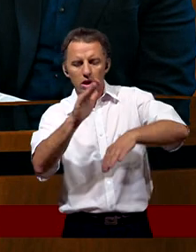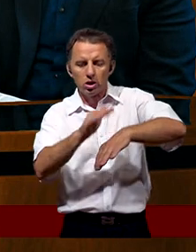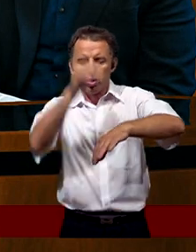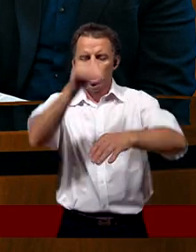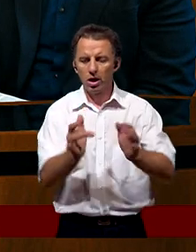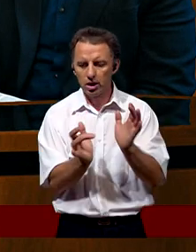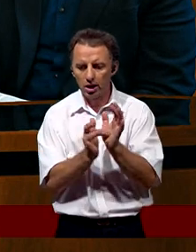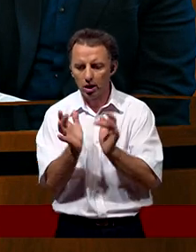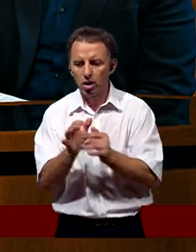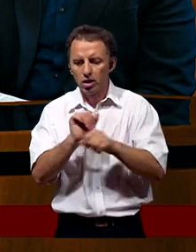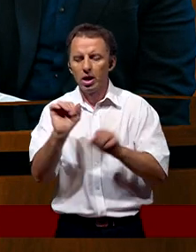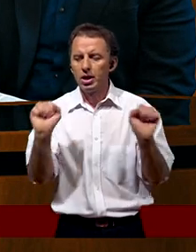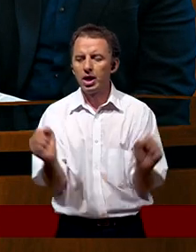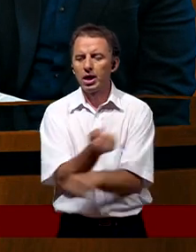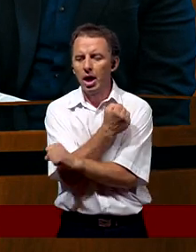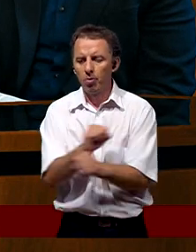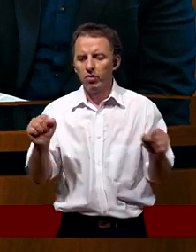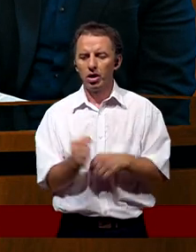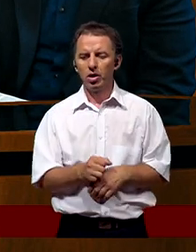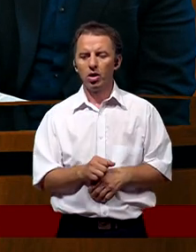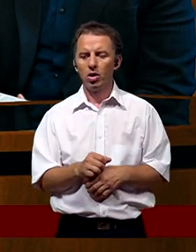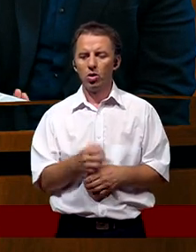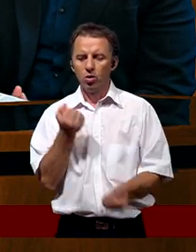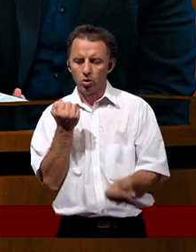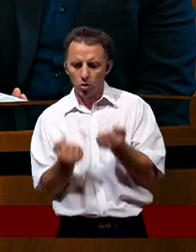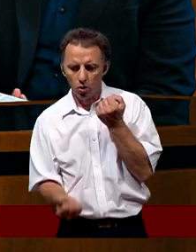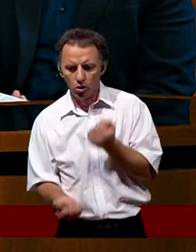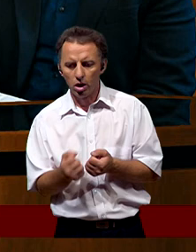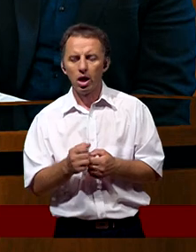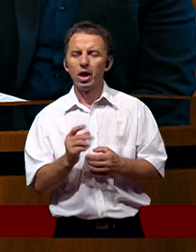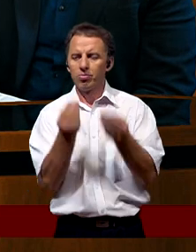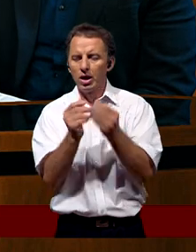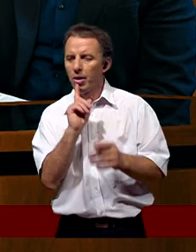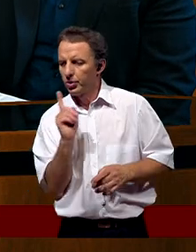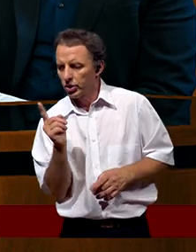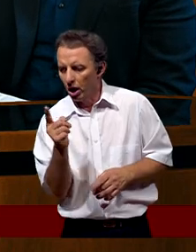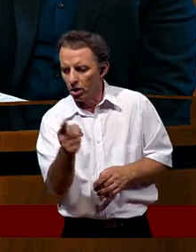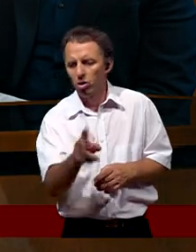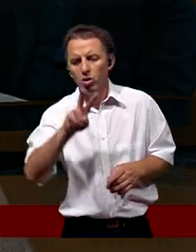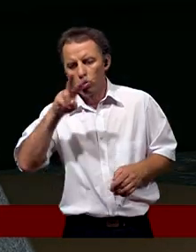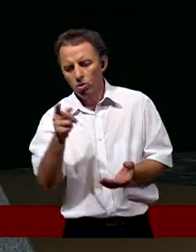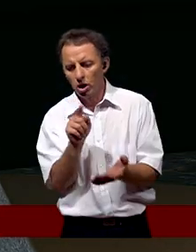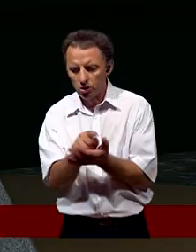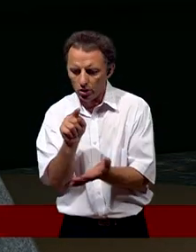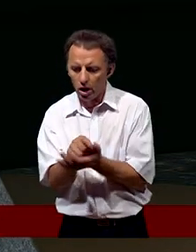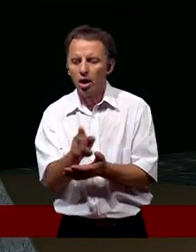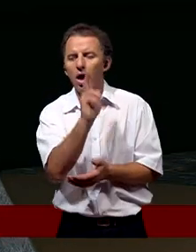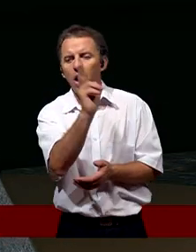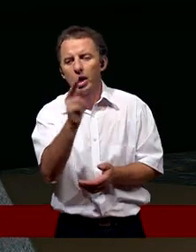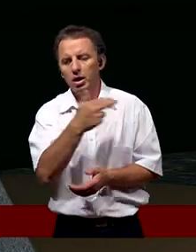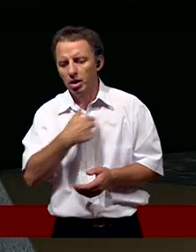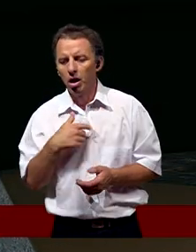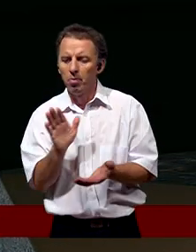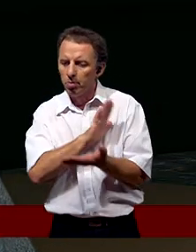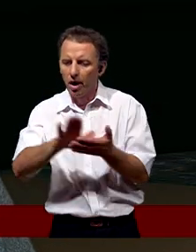dotyk Jezusa jest niesamowicie pozytywnym i wspaniałym przesłaniem takiej drugiej szansy. Że tak. Każdy